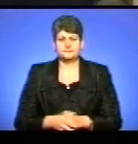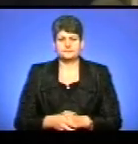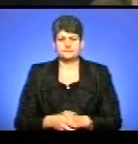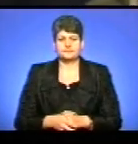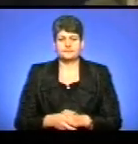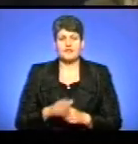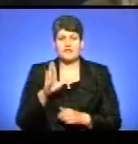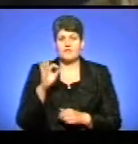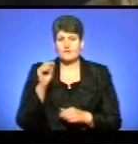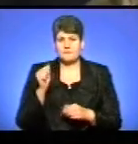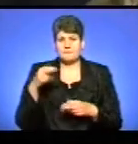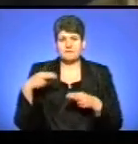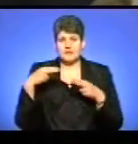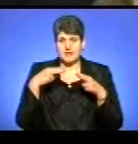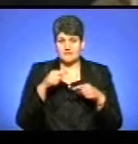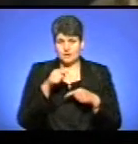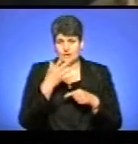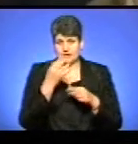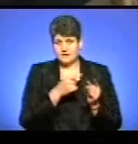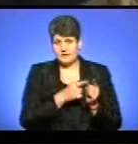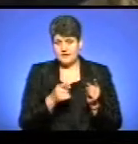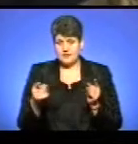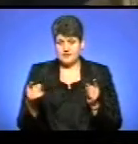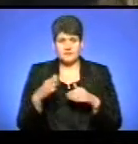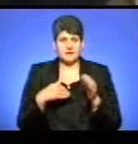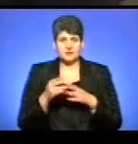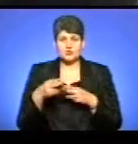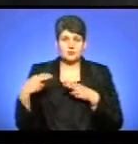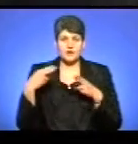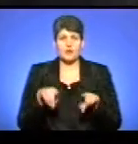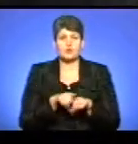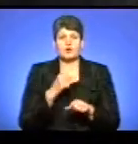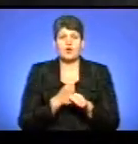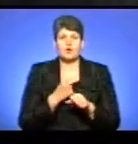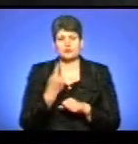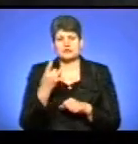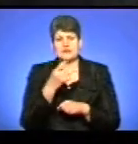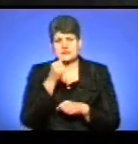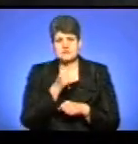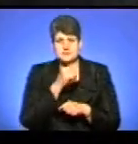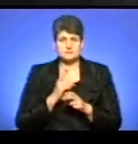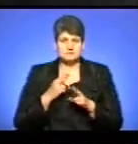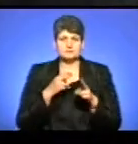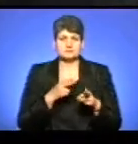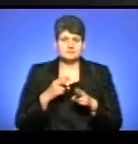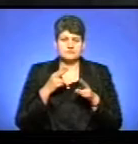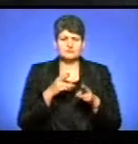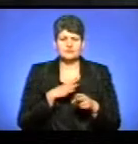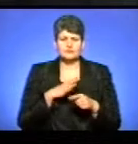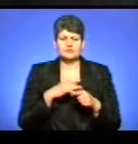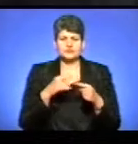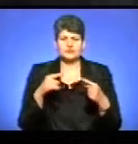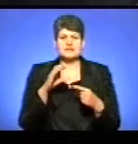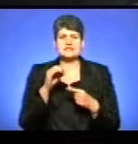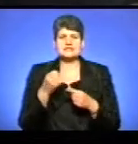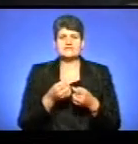Вова приїхав з того дня, він практично не наїздив як на роботу. Раз в місяць, але він у нас бував. Бував скрізь і на Світлодарки,